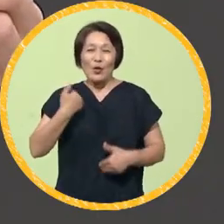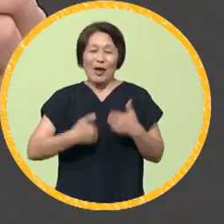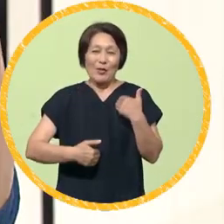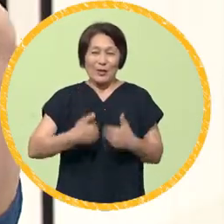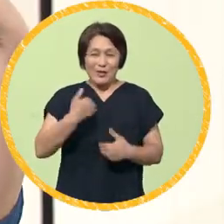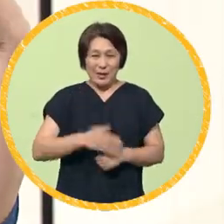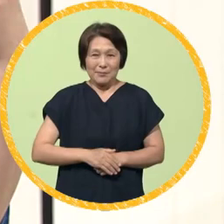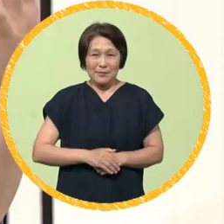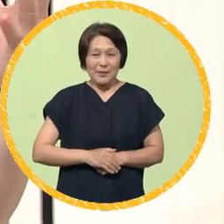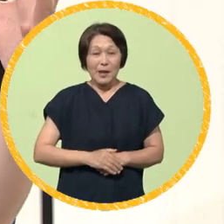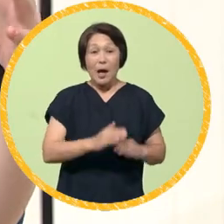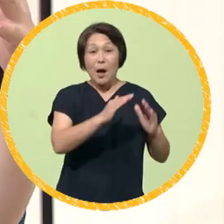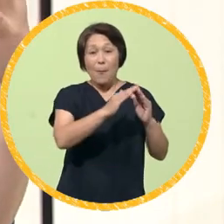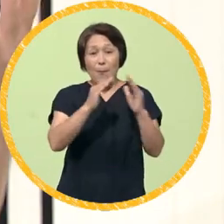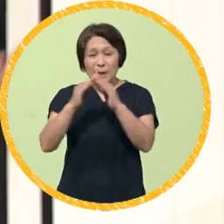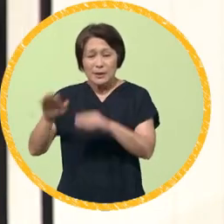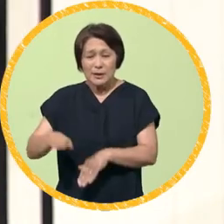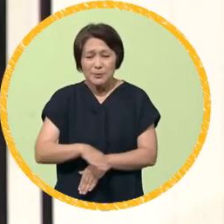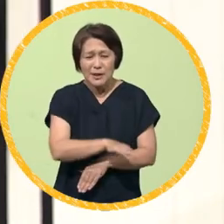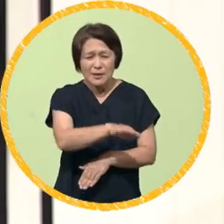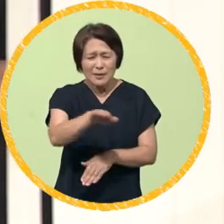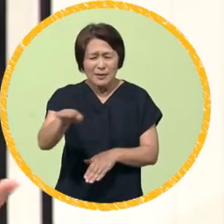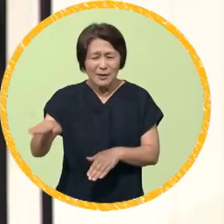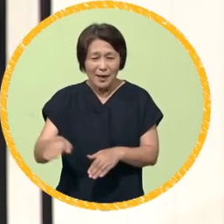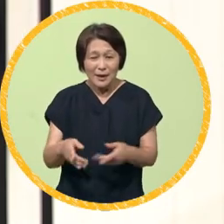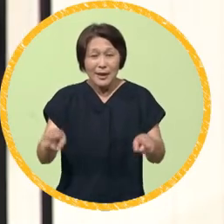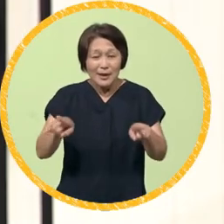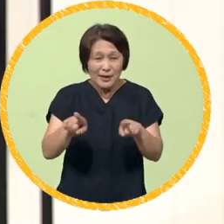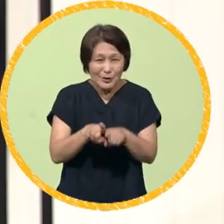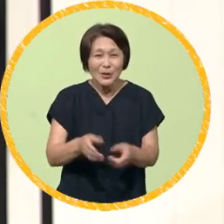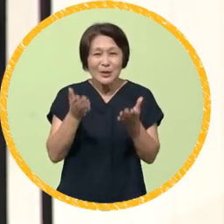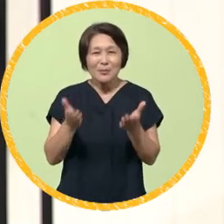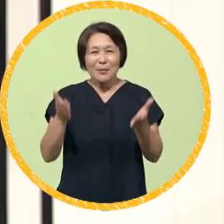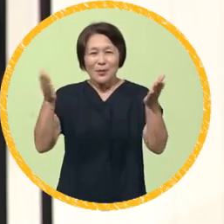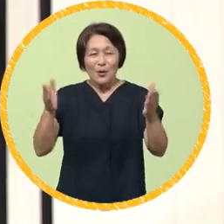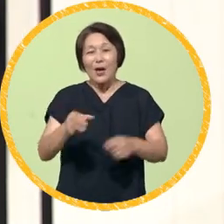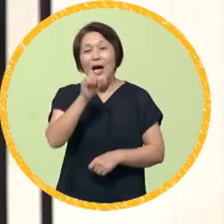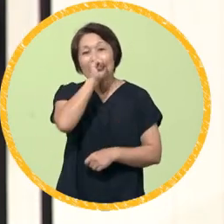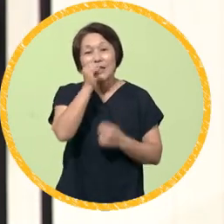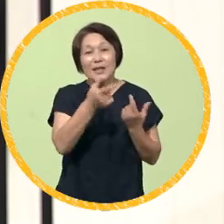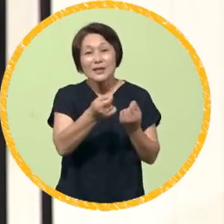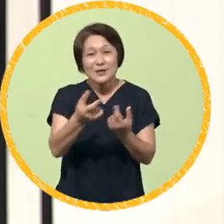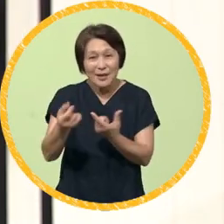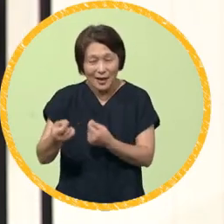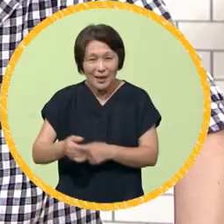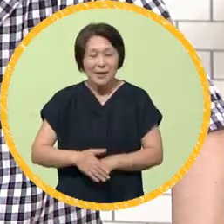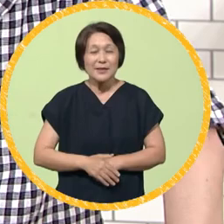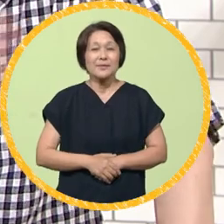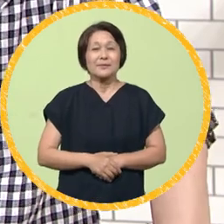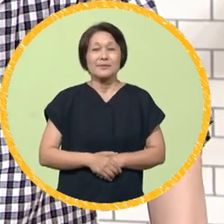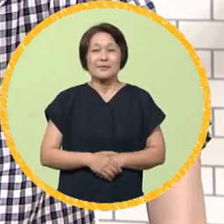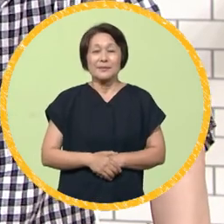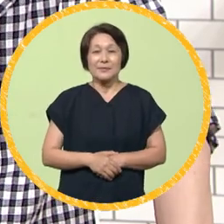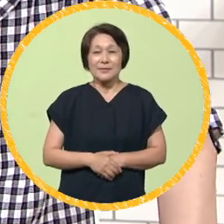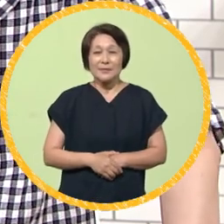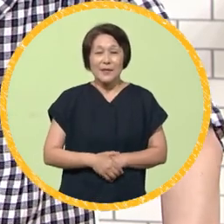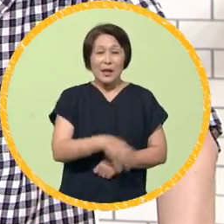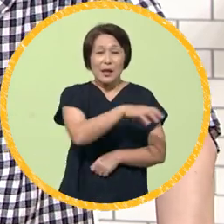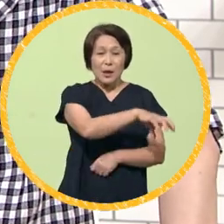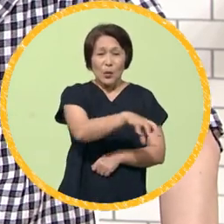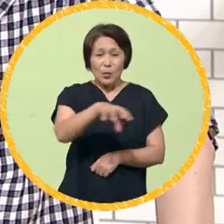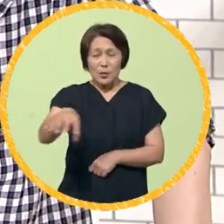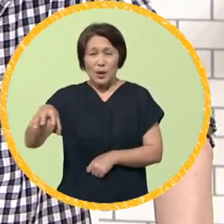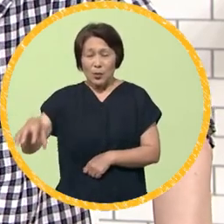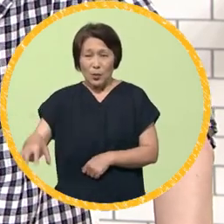の街を挙げて、もう一色にしてやってるっていうところがいいですよね。 すごいですよね。あんだけいろんなところ